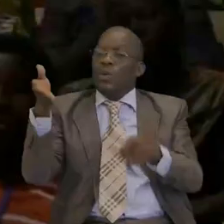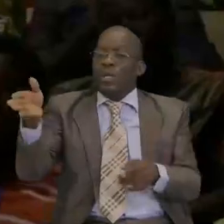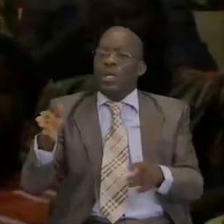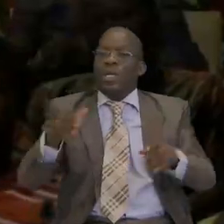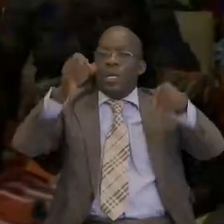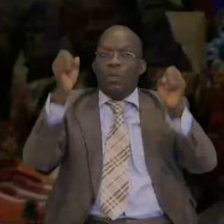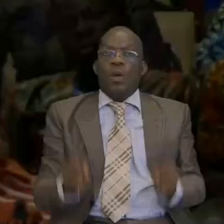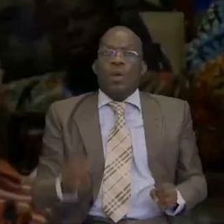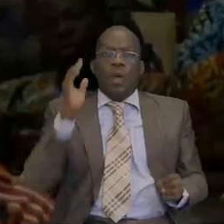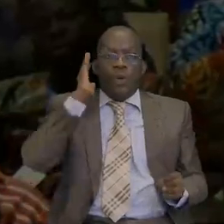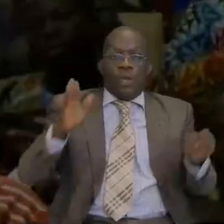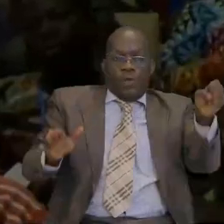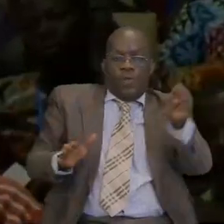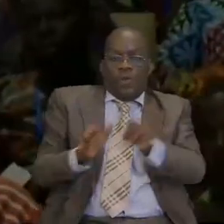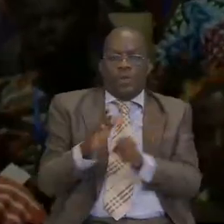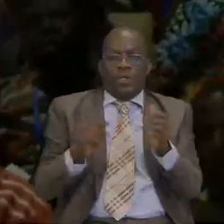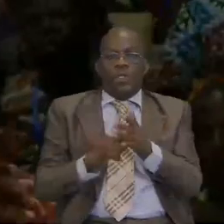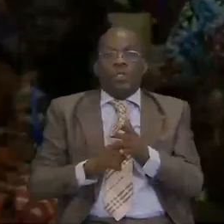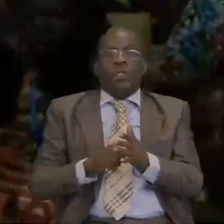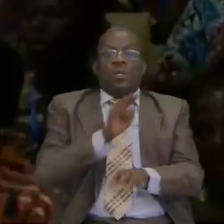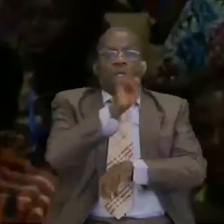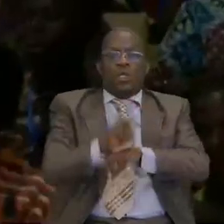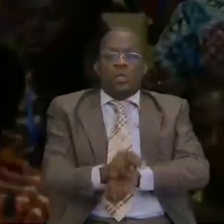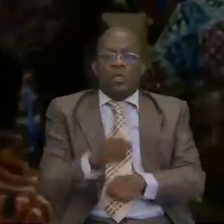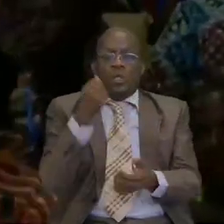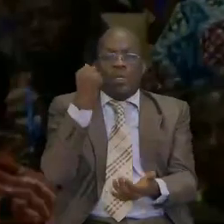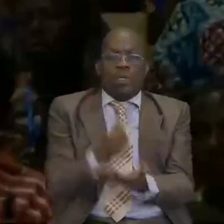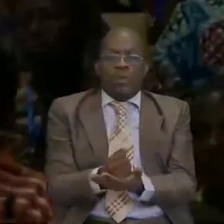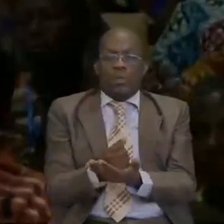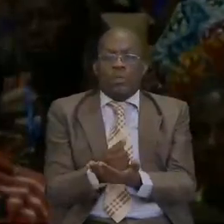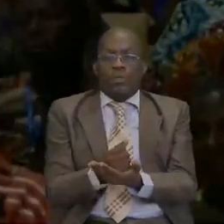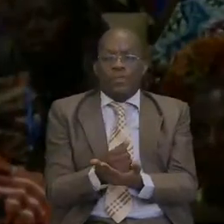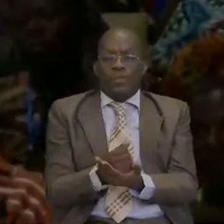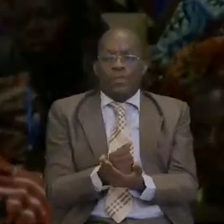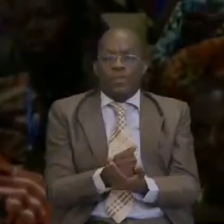la puissance va circuler dans cette nation.